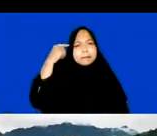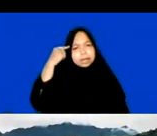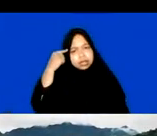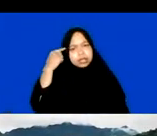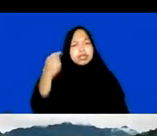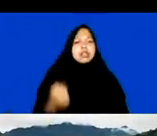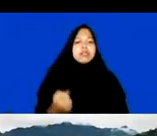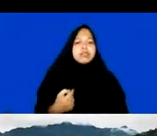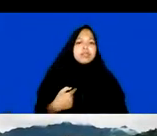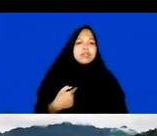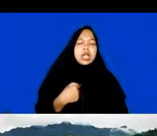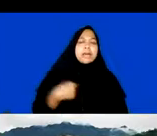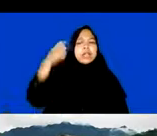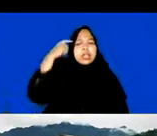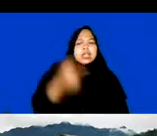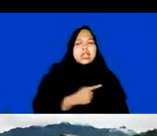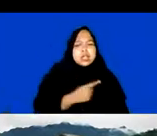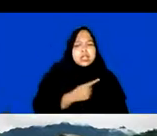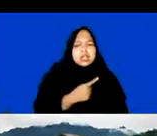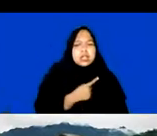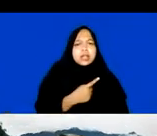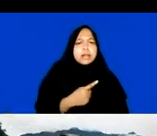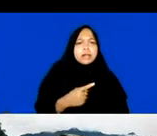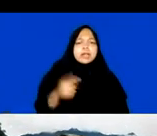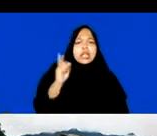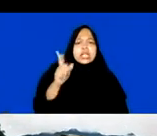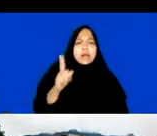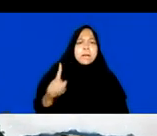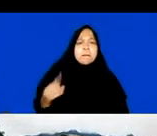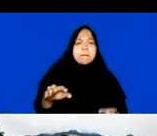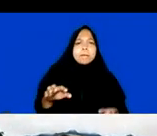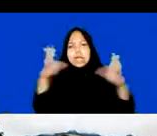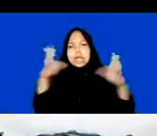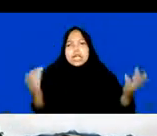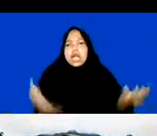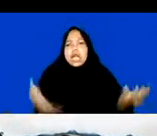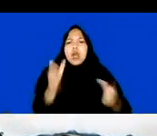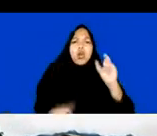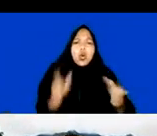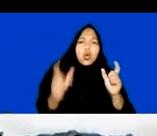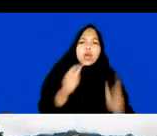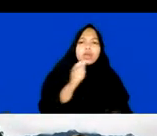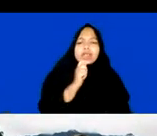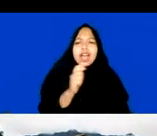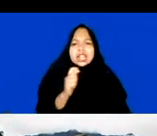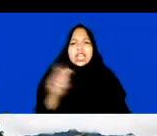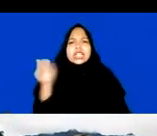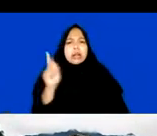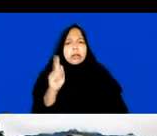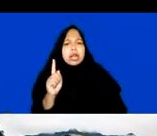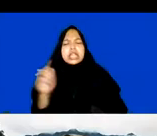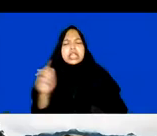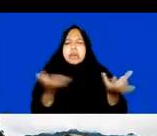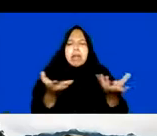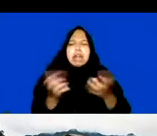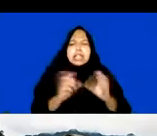ke diri saya sendiri juga, karena kebanyakan banyak orang bertanya dari dulu seni apa, gimana mas cara bikinnya mas, seperti apa